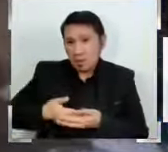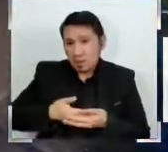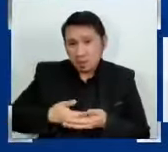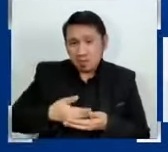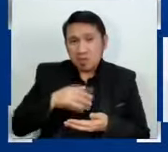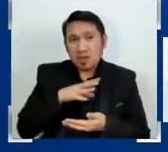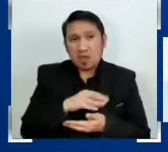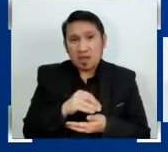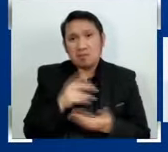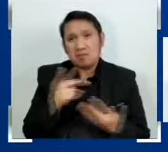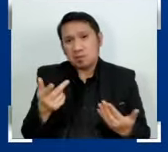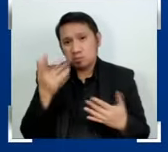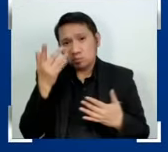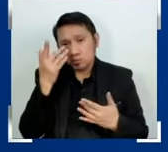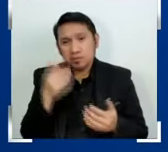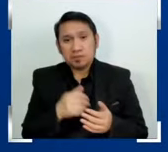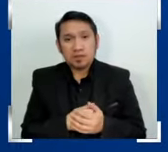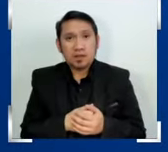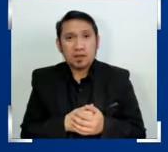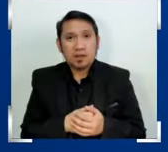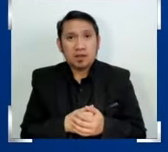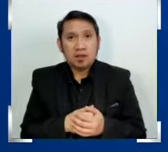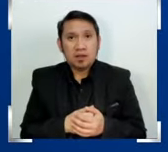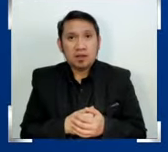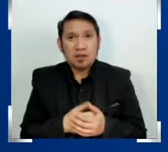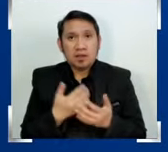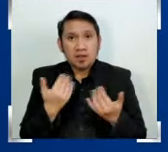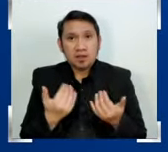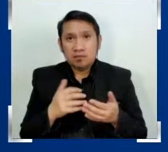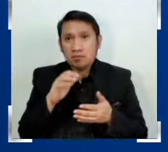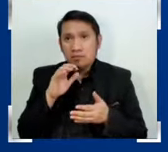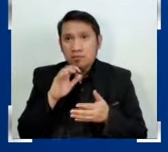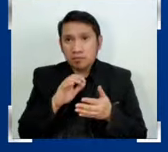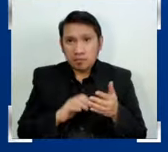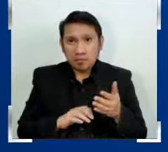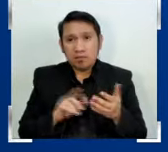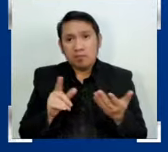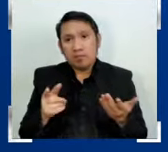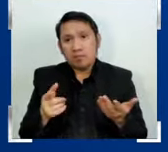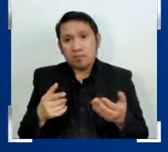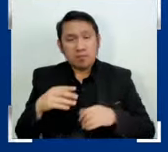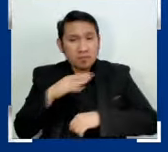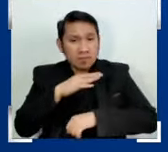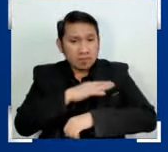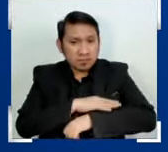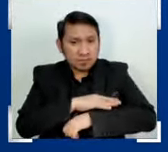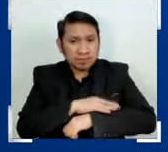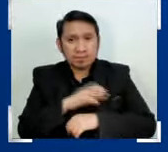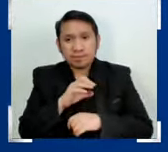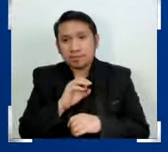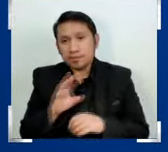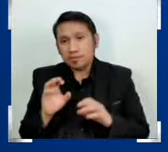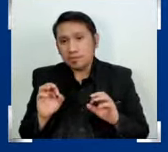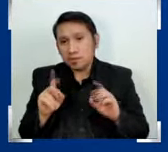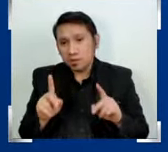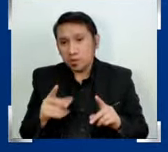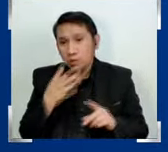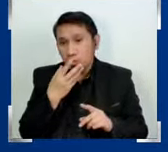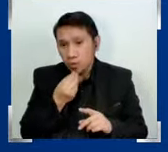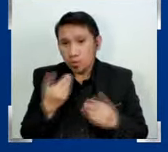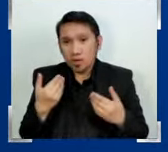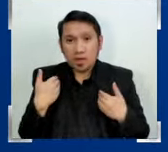pasyente. Ang nababawasan naman po ng kama o opportunity ay yung mga may cancer,